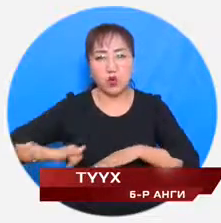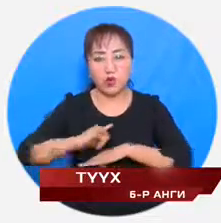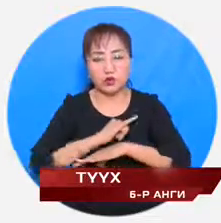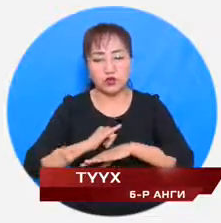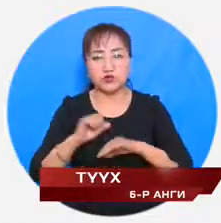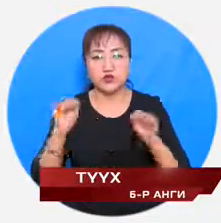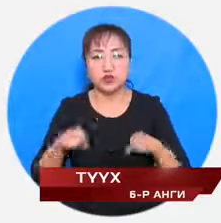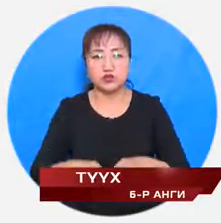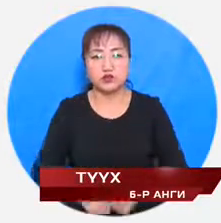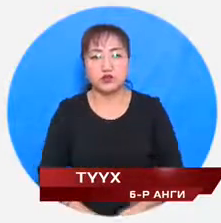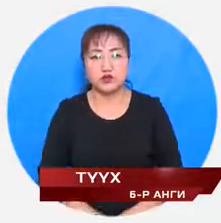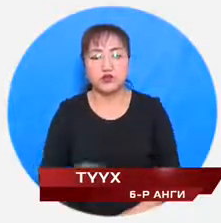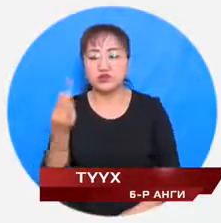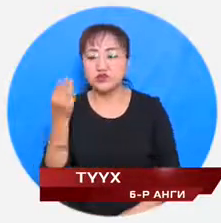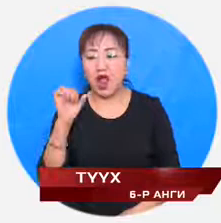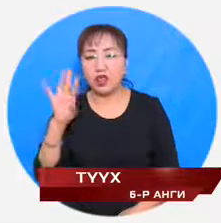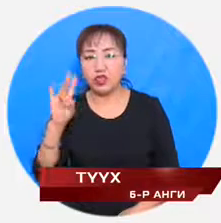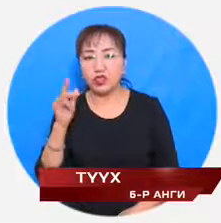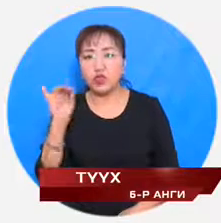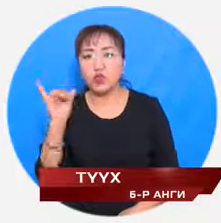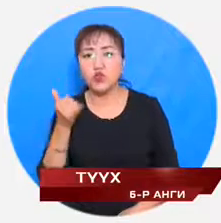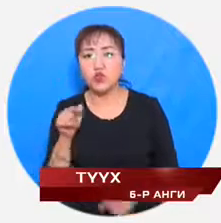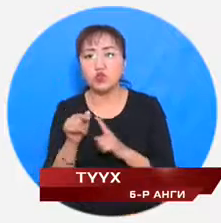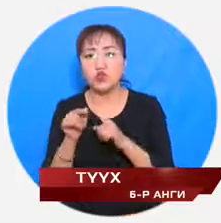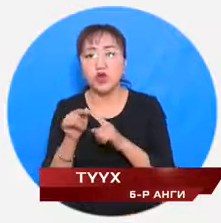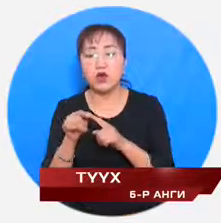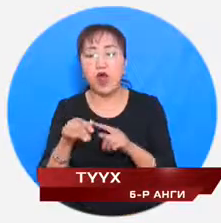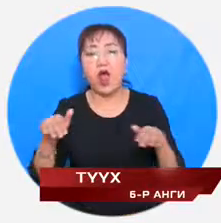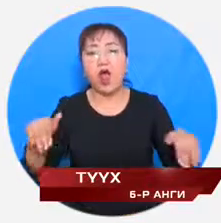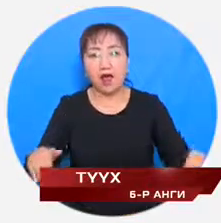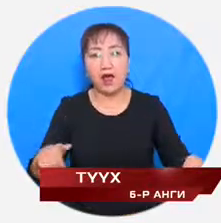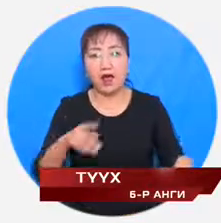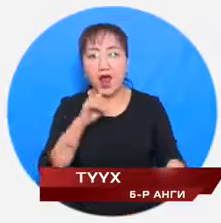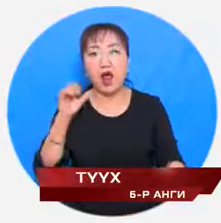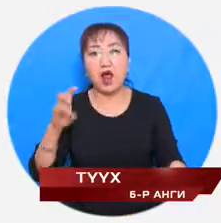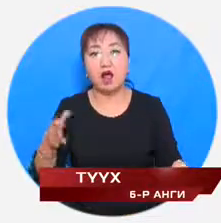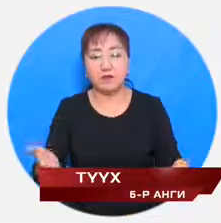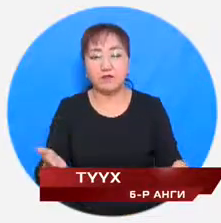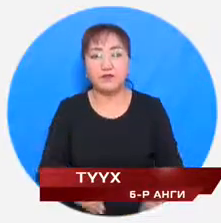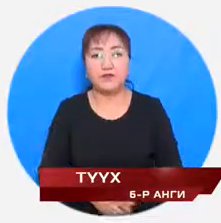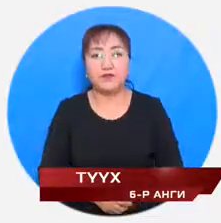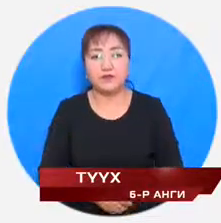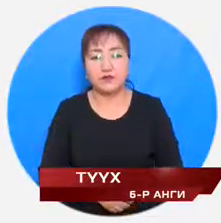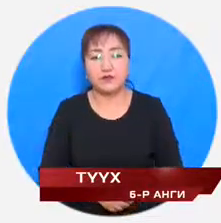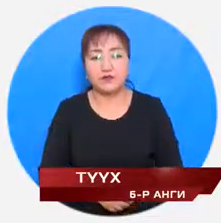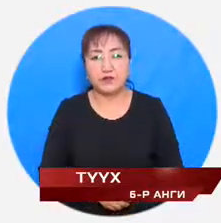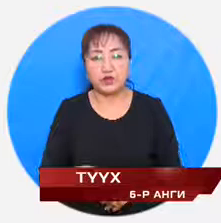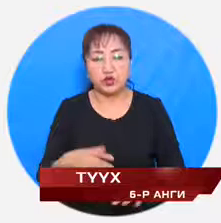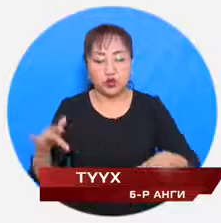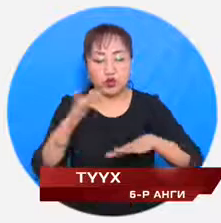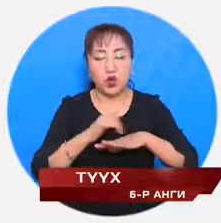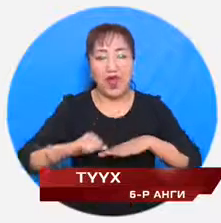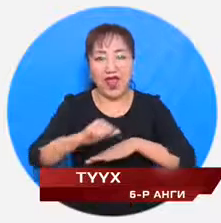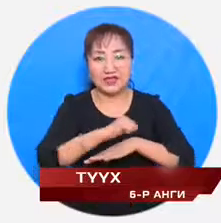хариултаас хараараа шаньюу гэдэг бол хааныг бол шаньюу гэж нэрлэдэг байсан байна. хүчрэх болсон үйл явдал нь бол Төв Азийн бусад улс